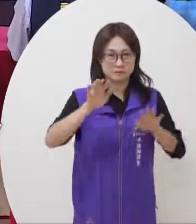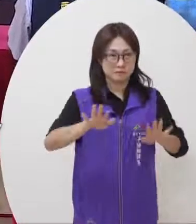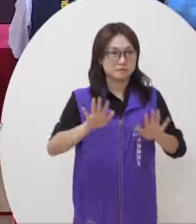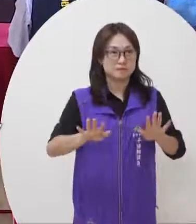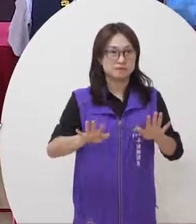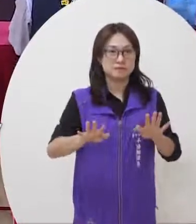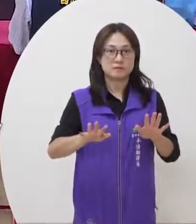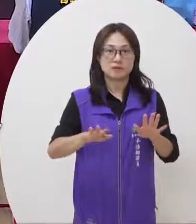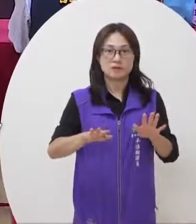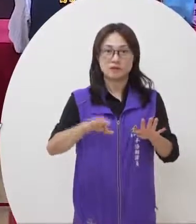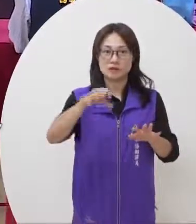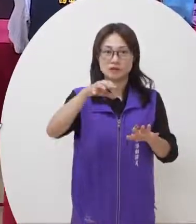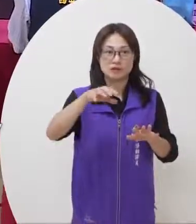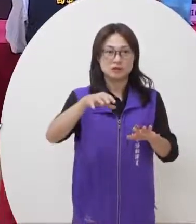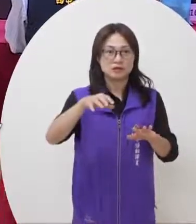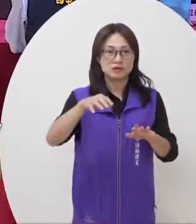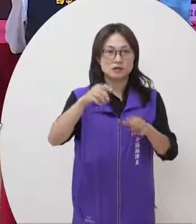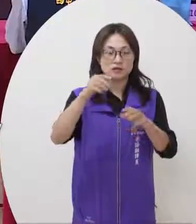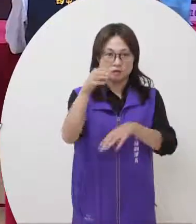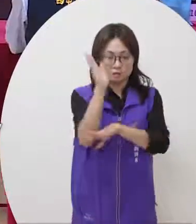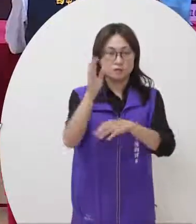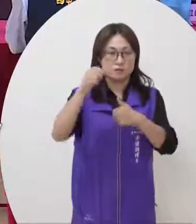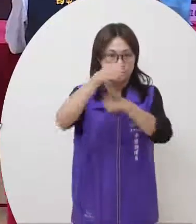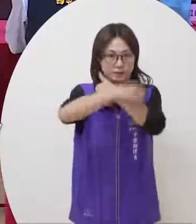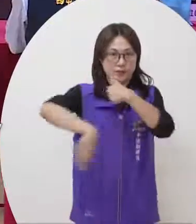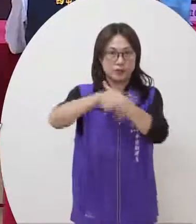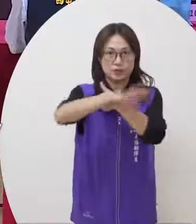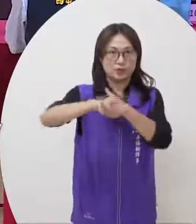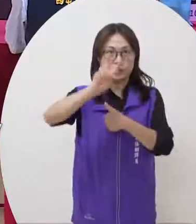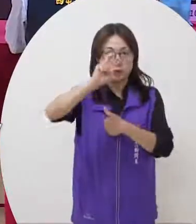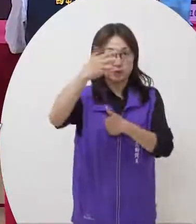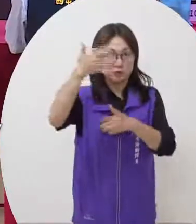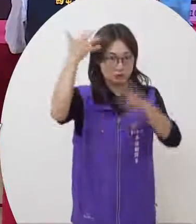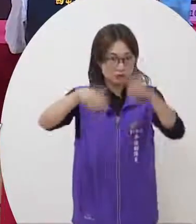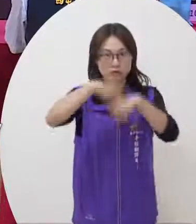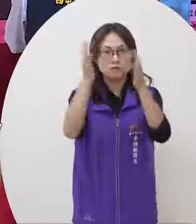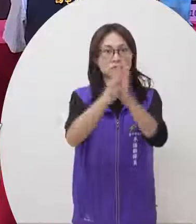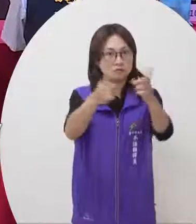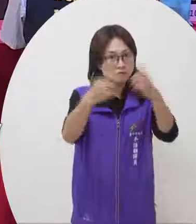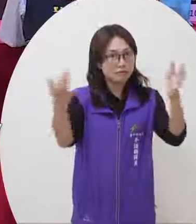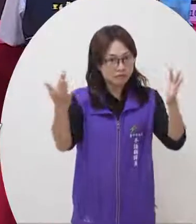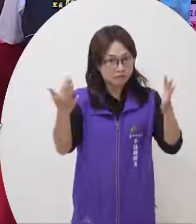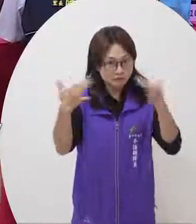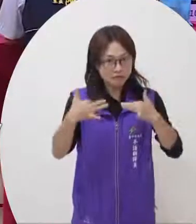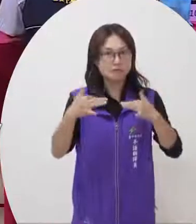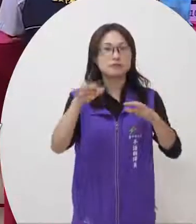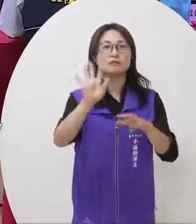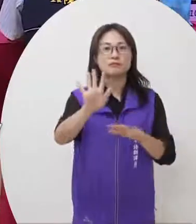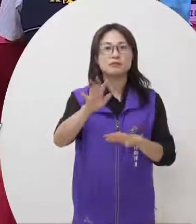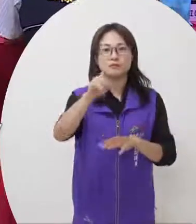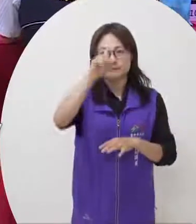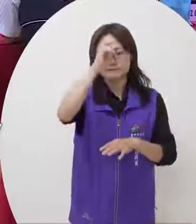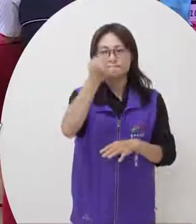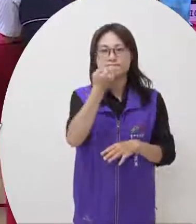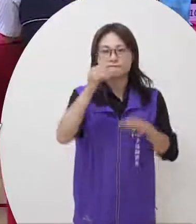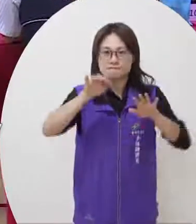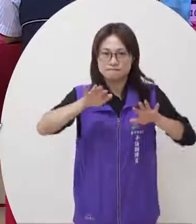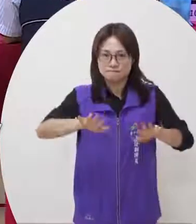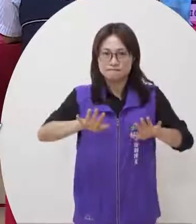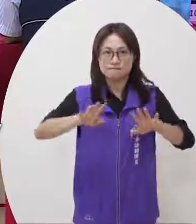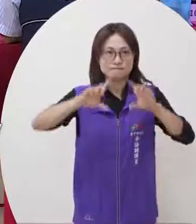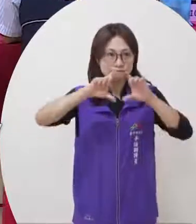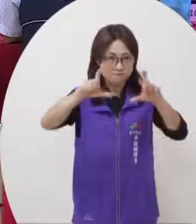长弄来，所以如果能现场解决问题，或大家不是更好吗？因为大家，那但是我看到后面还有